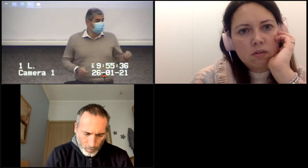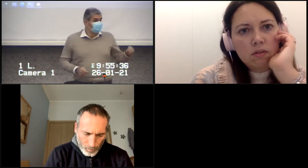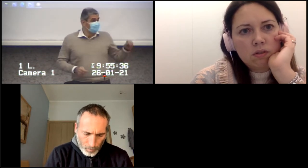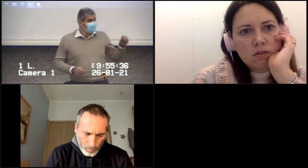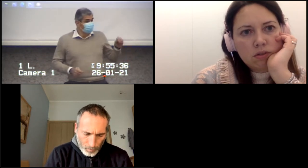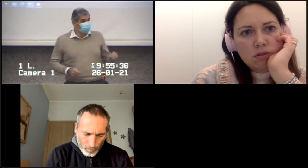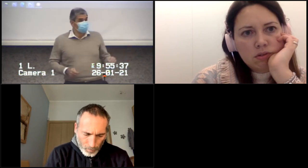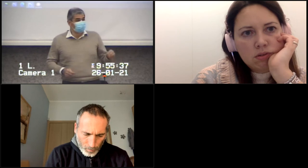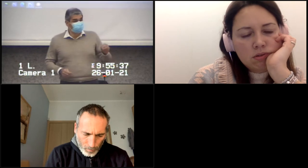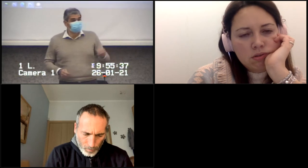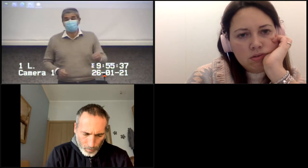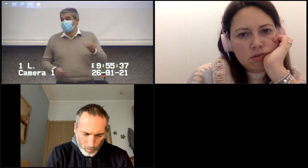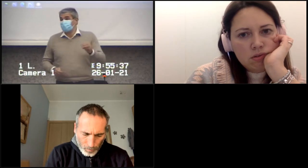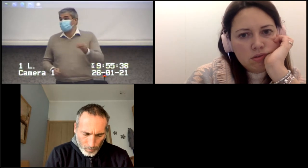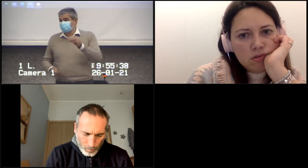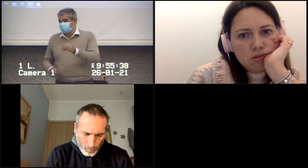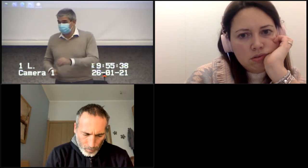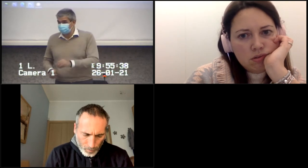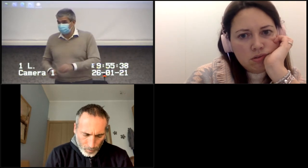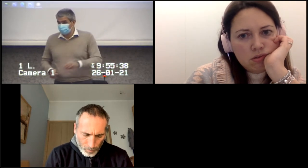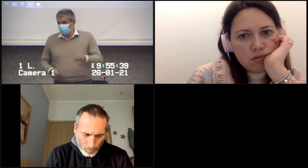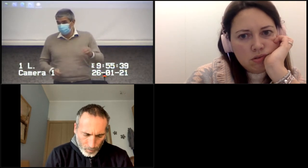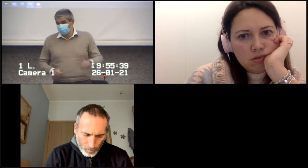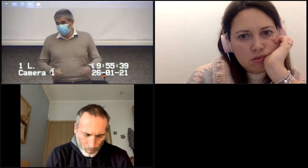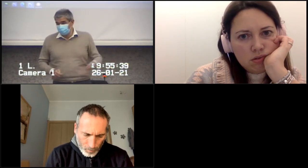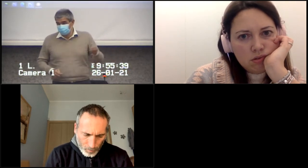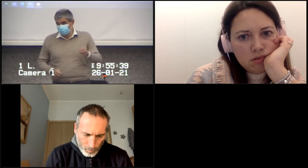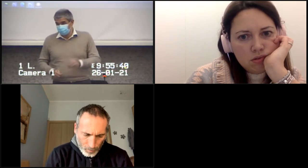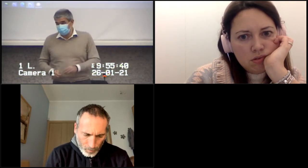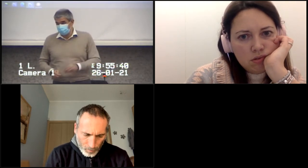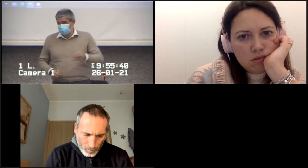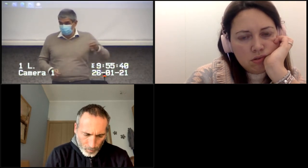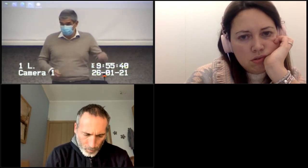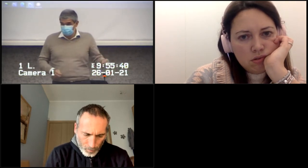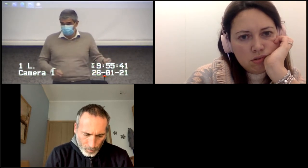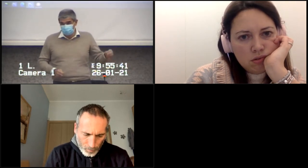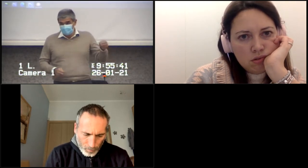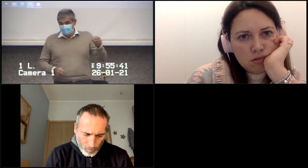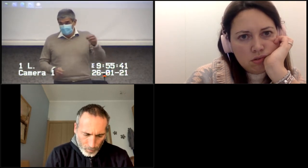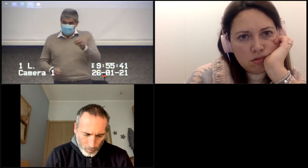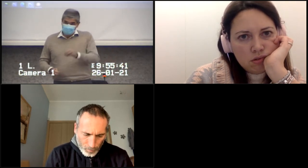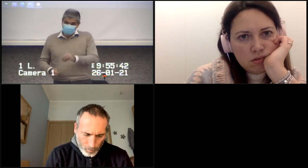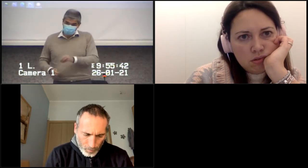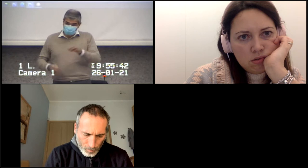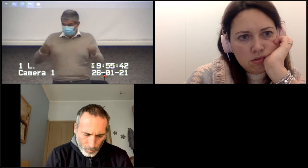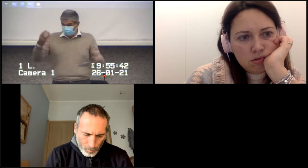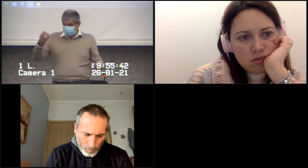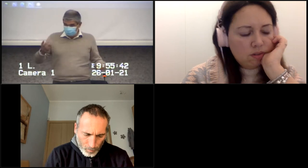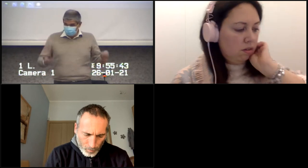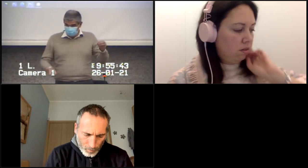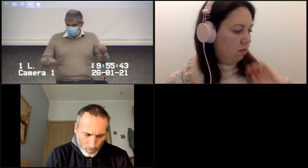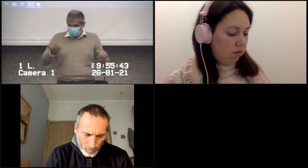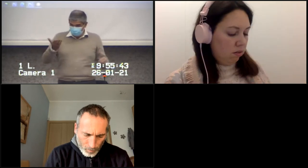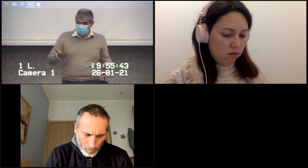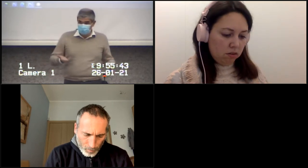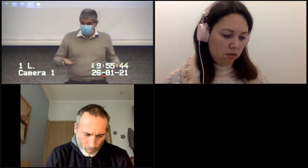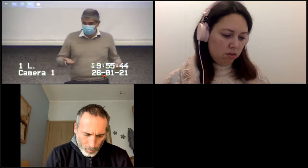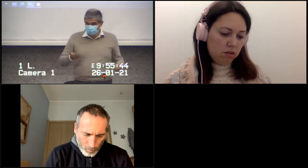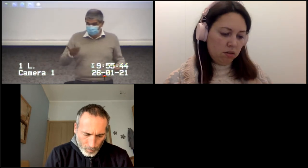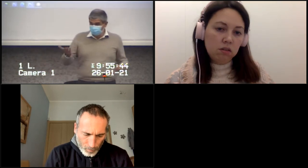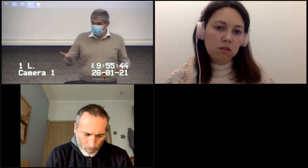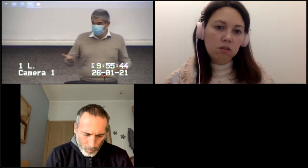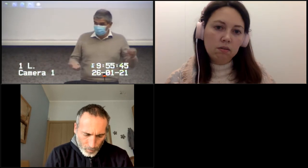un'area convenzionalmente a standard, quindi non va a soddisfare il bilancio costruito verde, libero, quindi